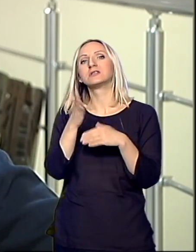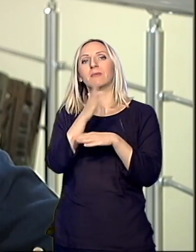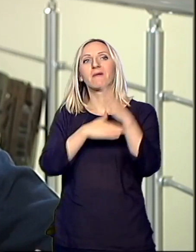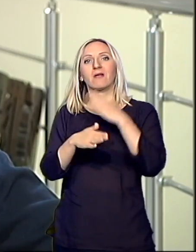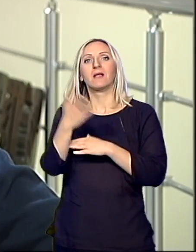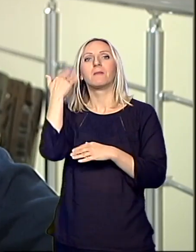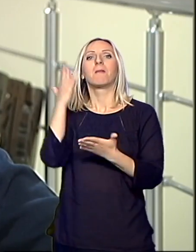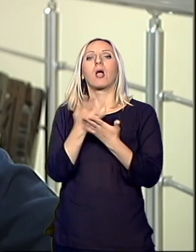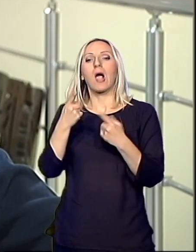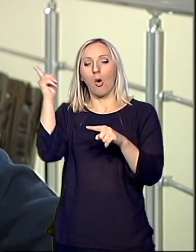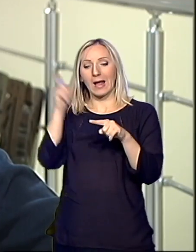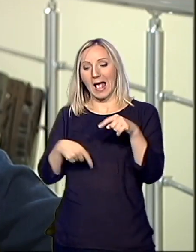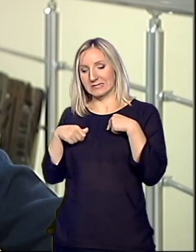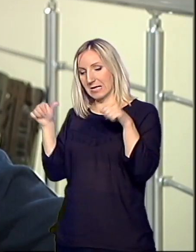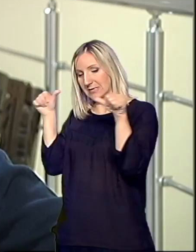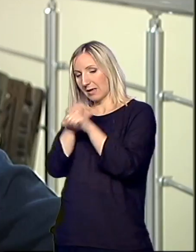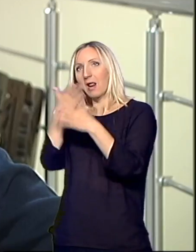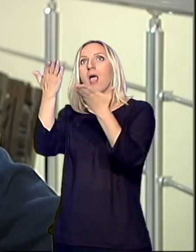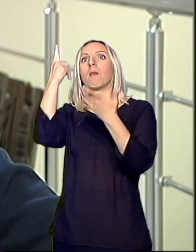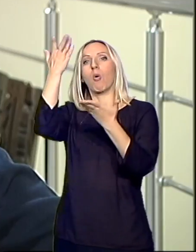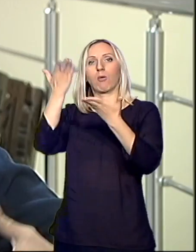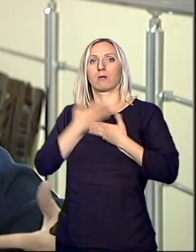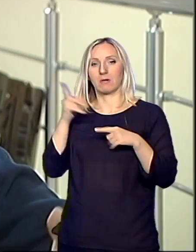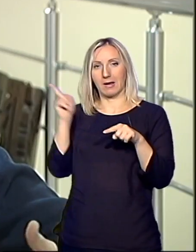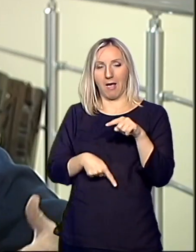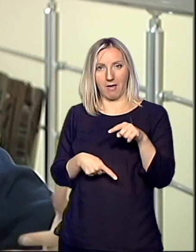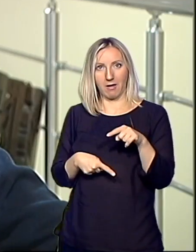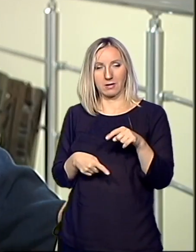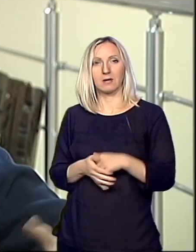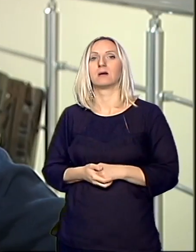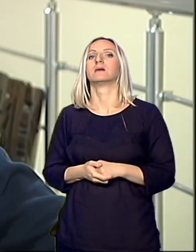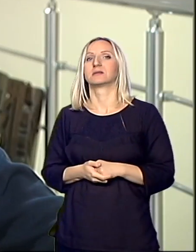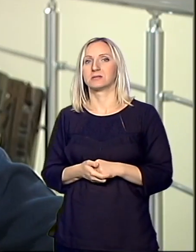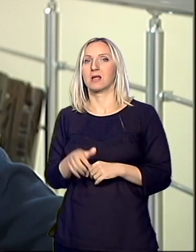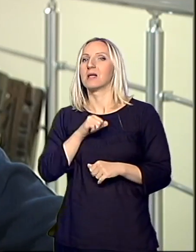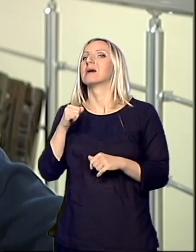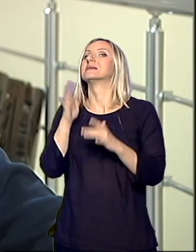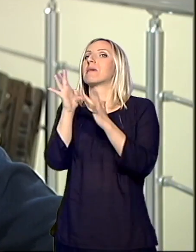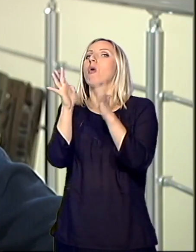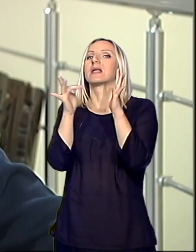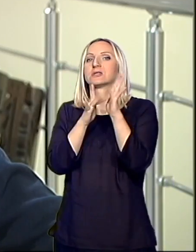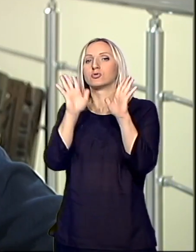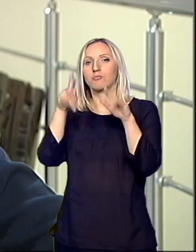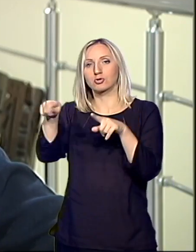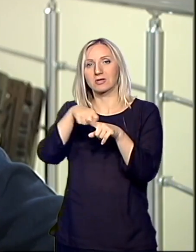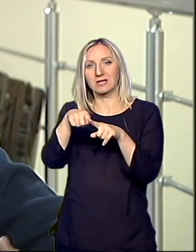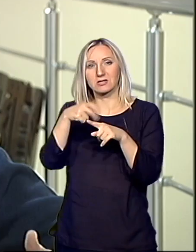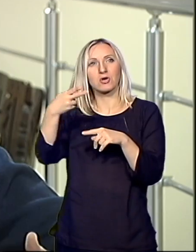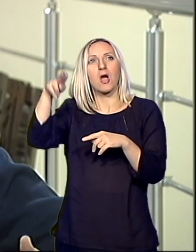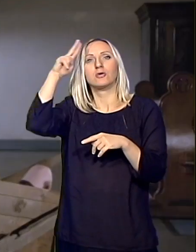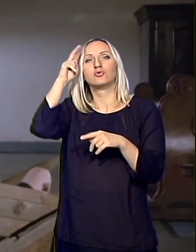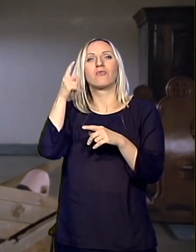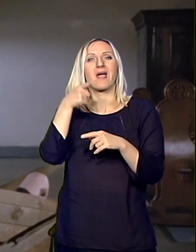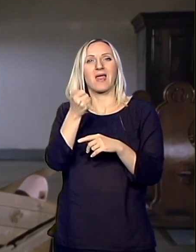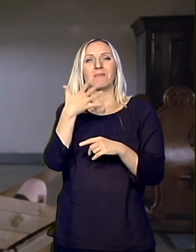za greh, kao nečem što samo Isus može da izleči kao u čuvenoj epizodi u banji u